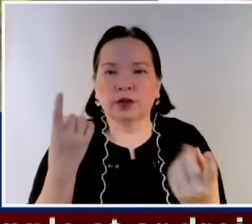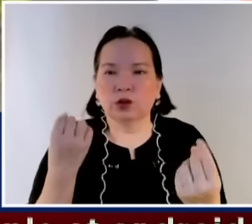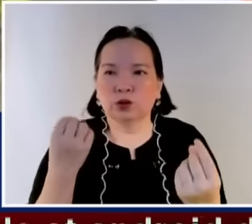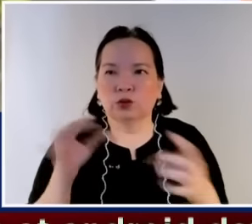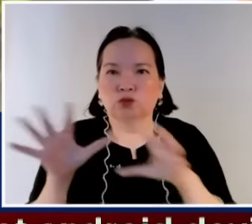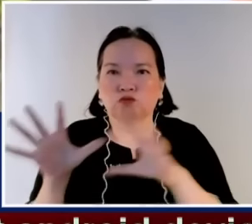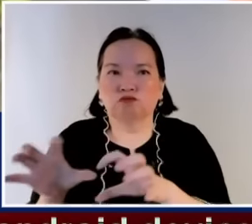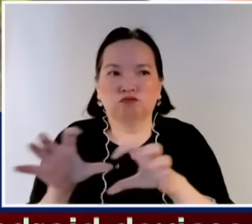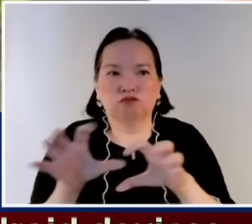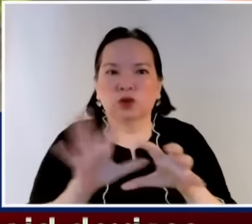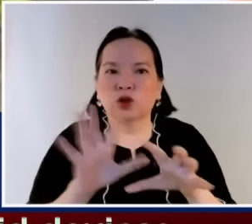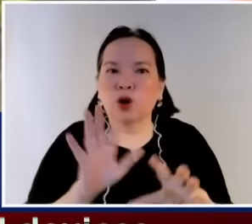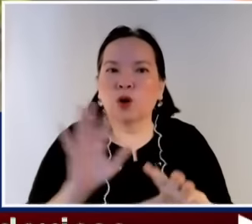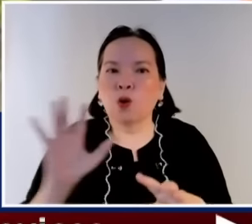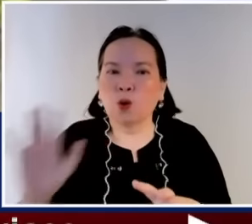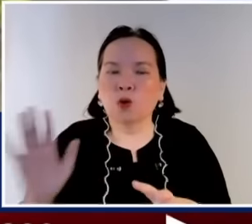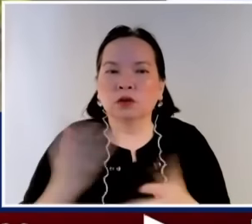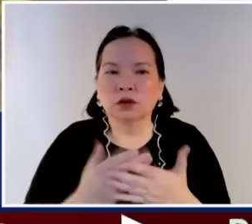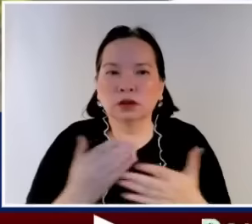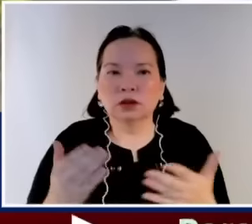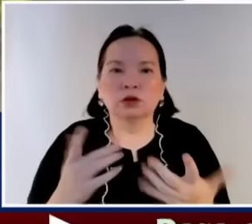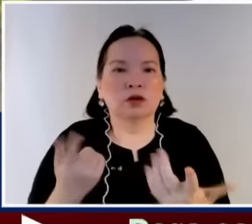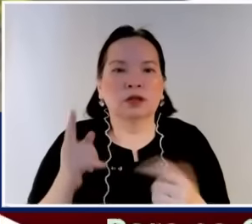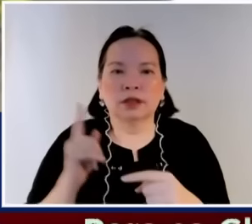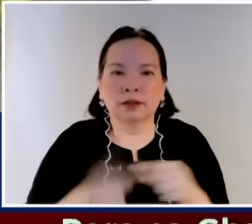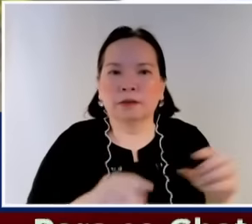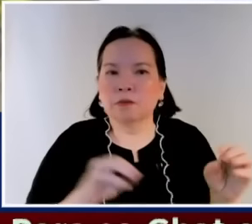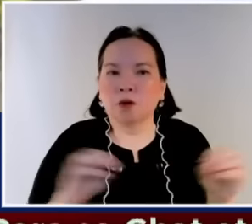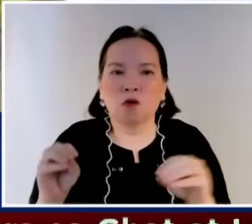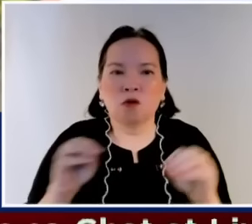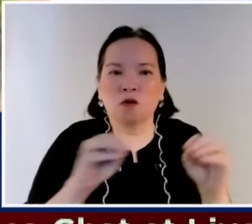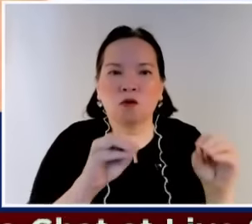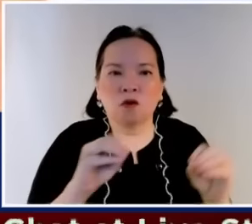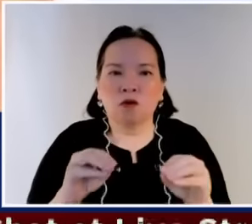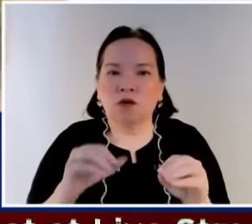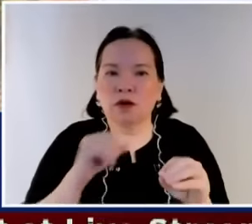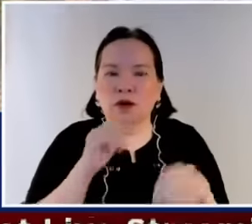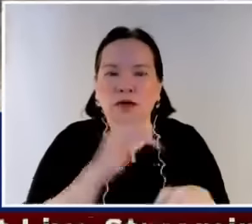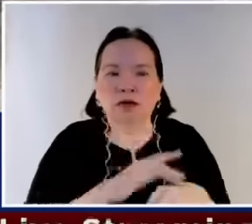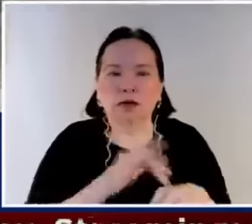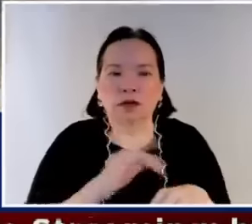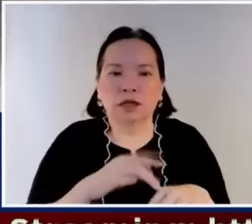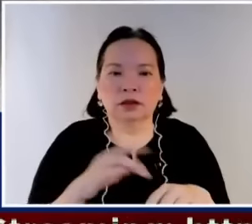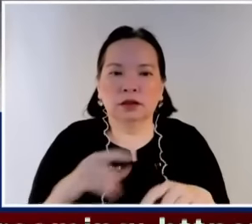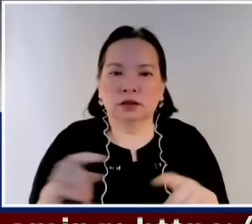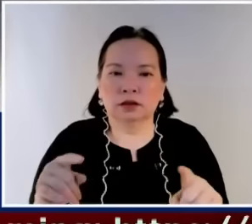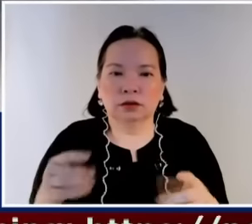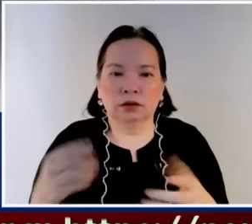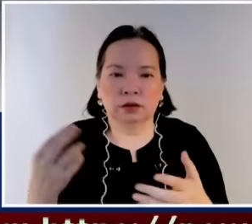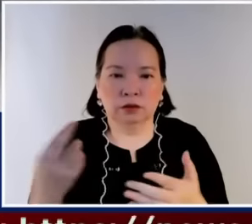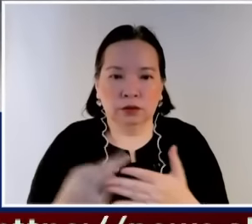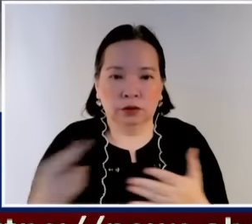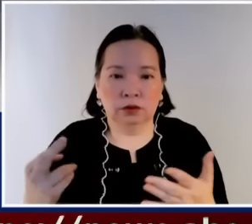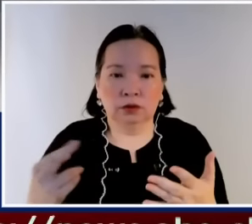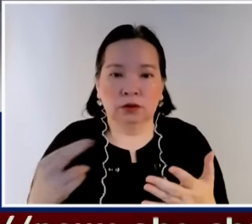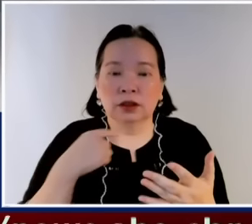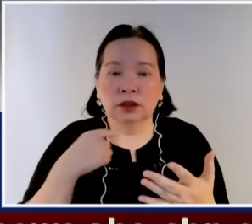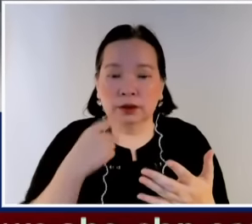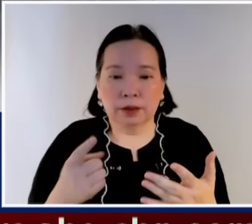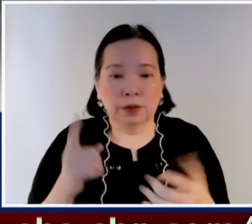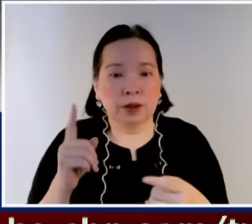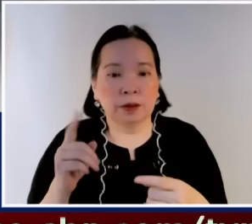in order for the person not to be able to use the same resources. Sa isang pahayag sa media, sinabi